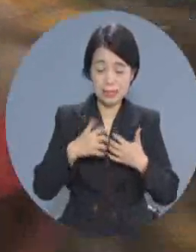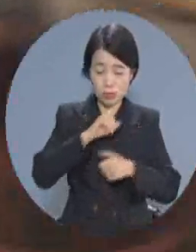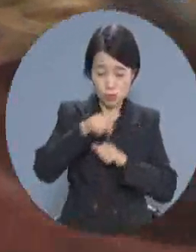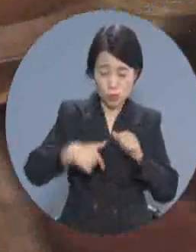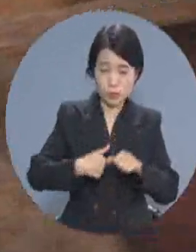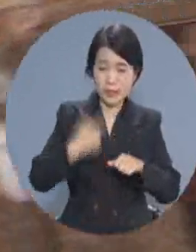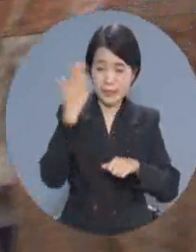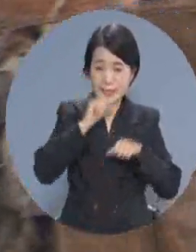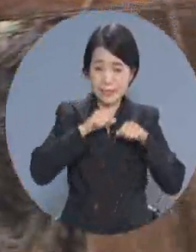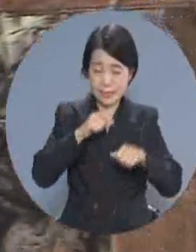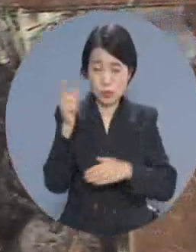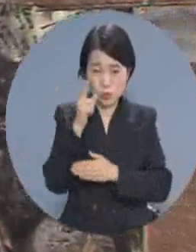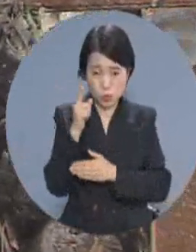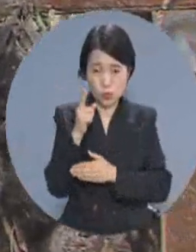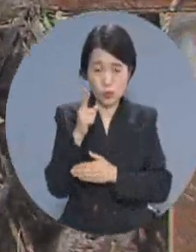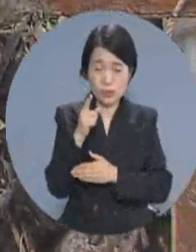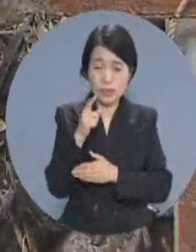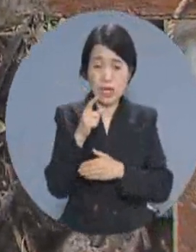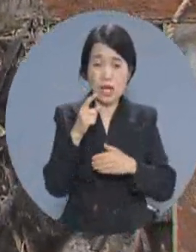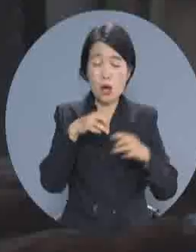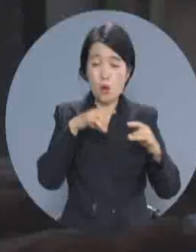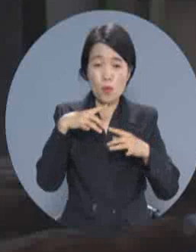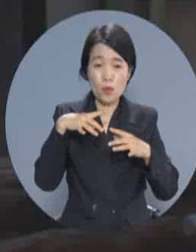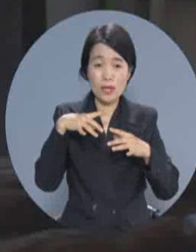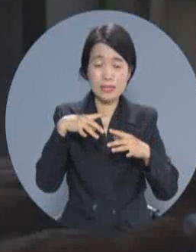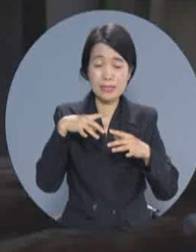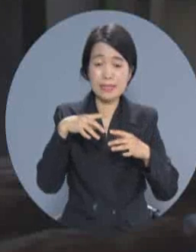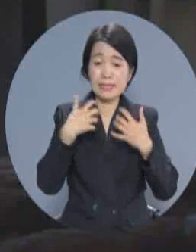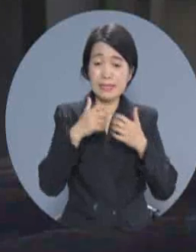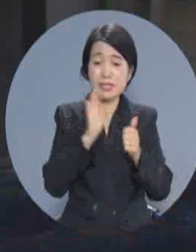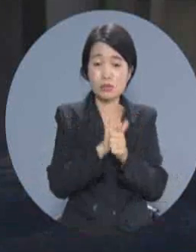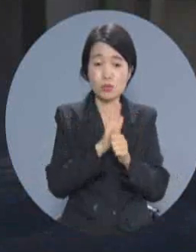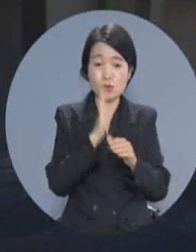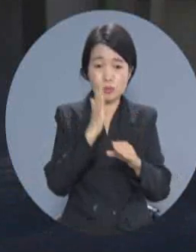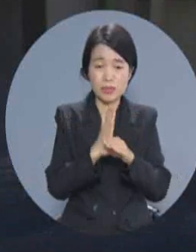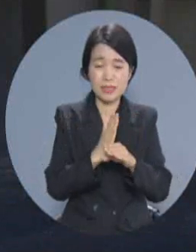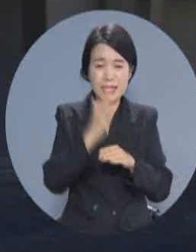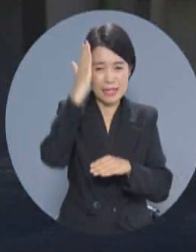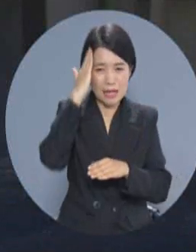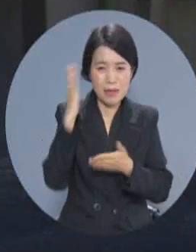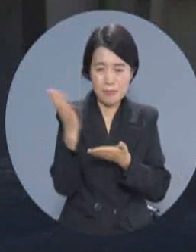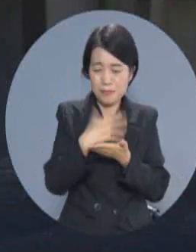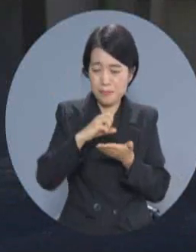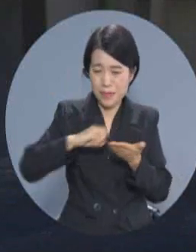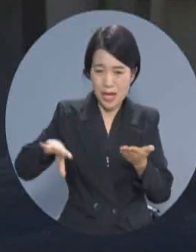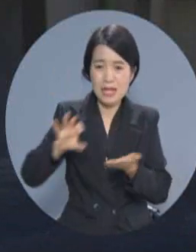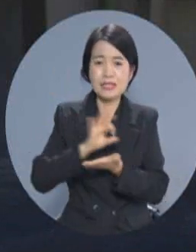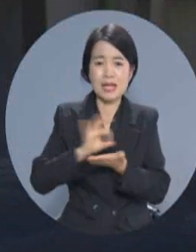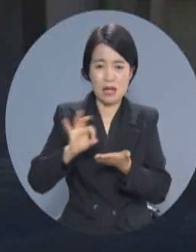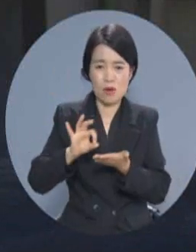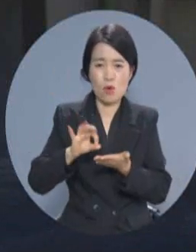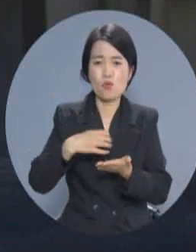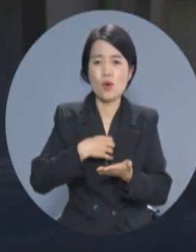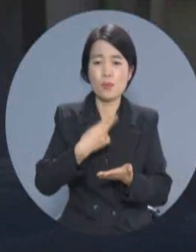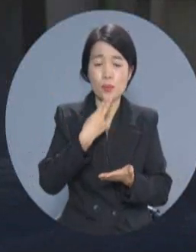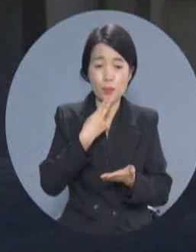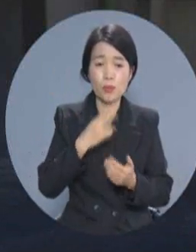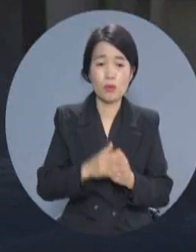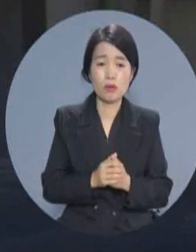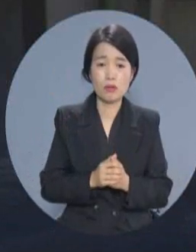소화기와 화재 감지기까지 지원하고 있습니다. 반드시 그을음을 제거하시고 사용하셔야지 위험이